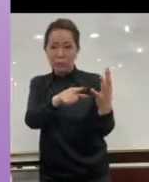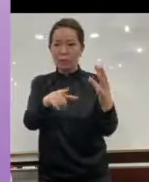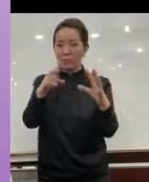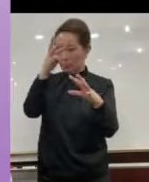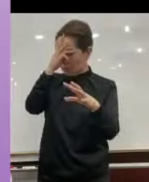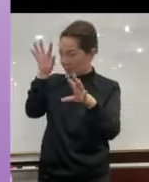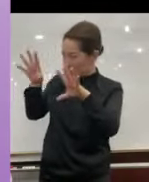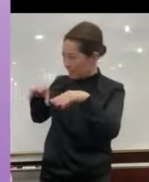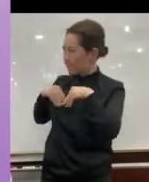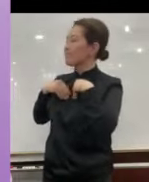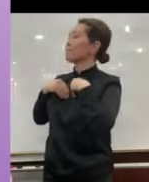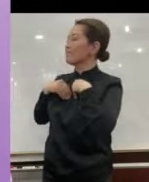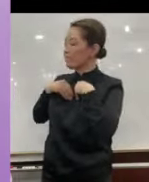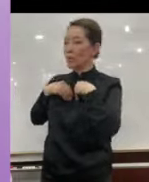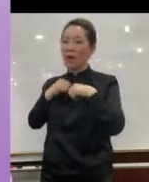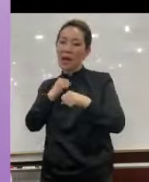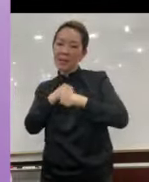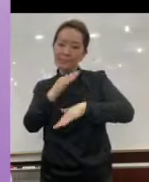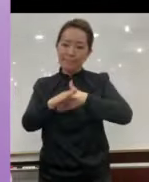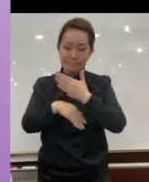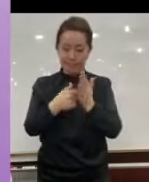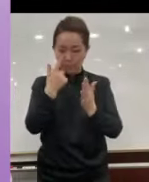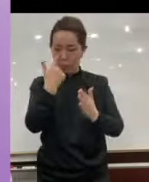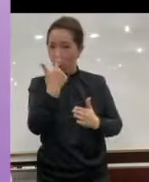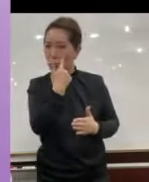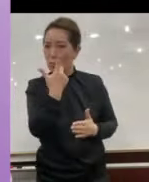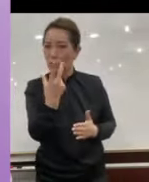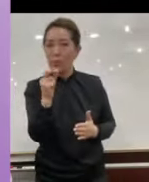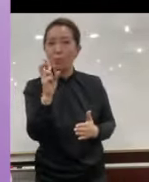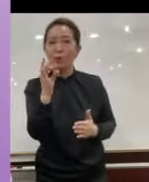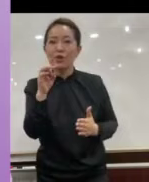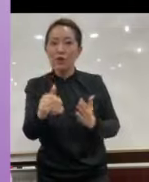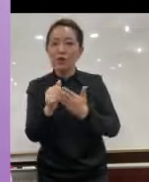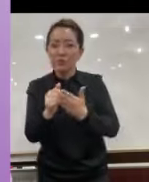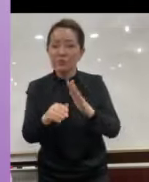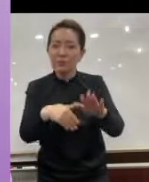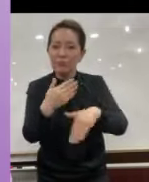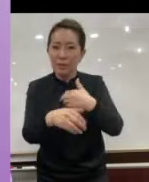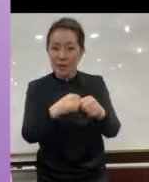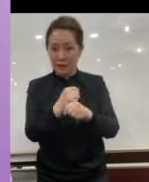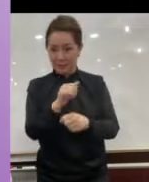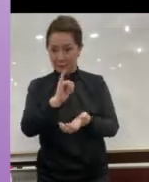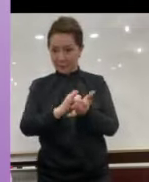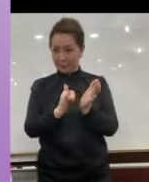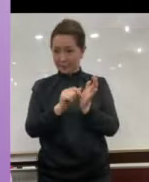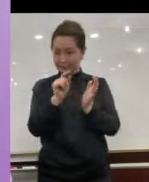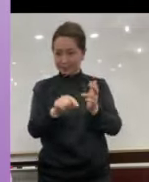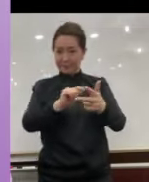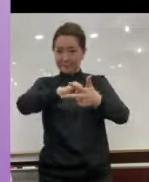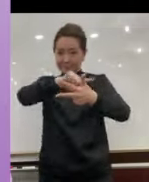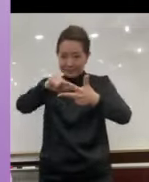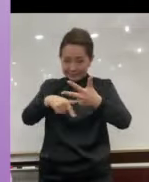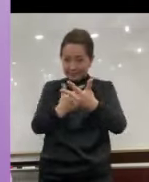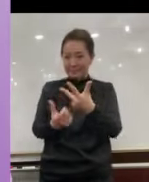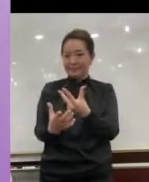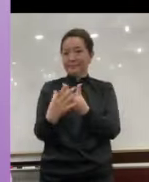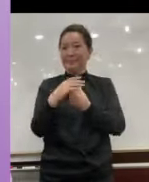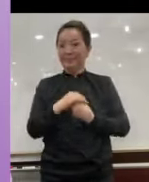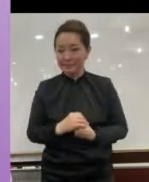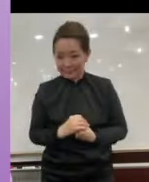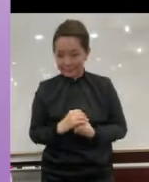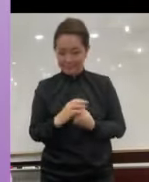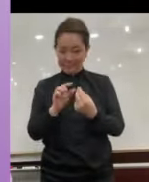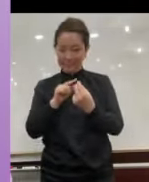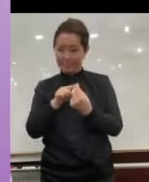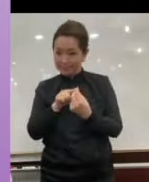дээрээ суурилан альваа үйл ажиллагааг бодитоор хэрэгжүүлэх гэсэн энэ одоо 3 үйл ажиллагааны